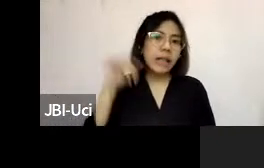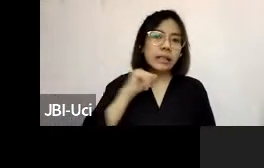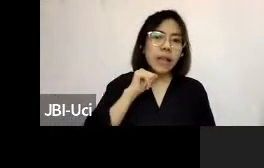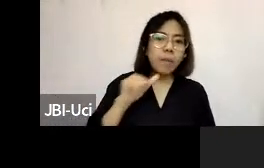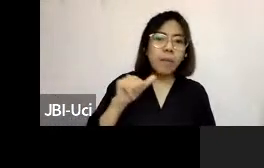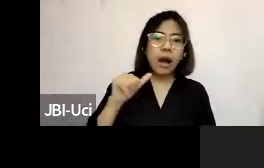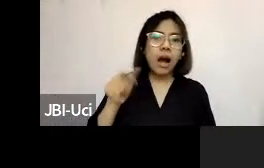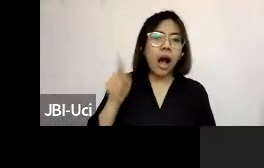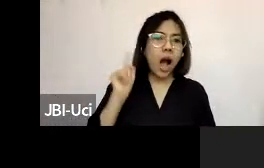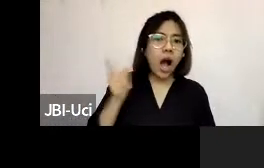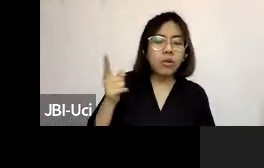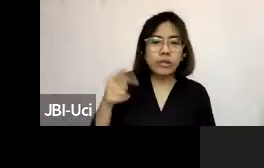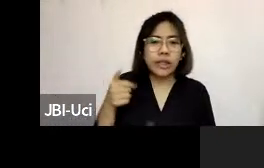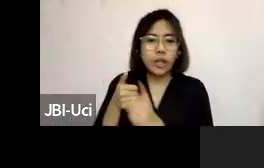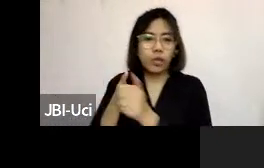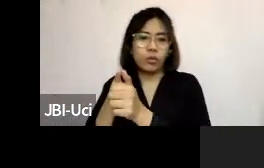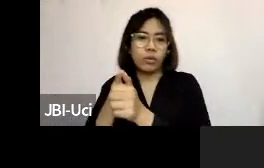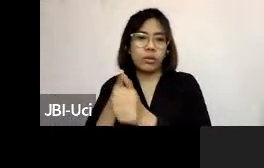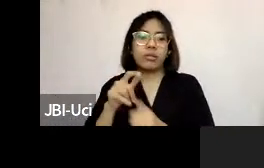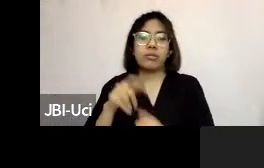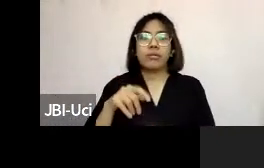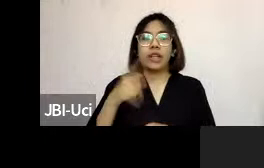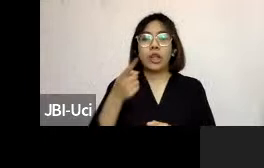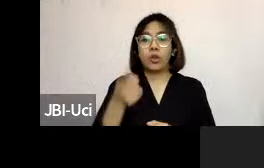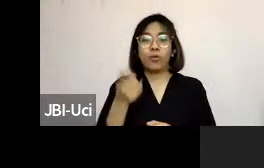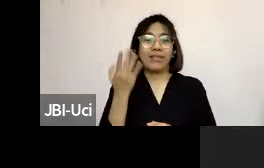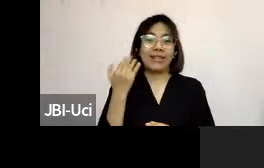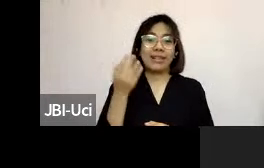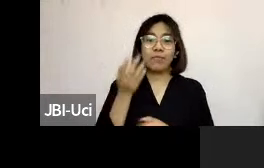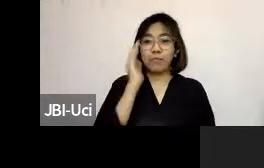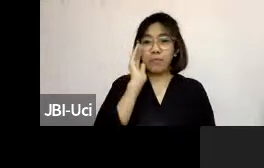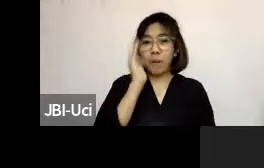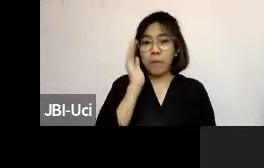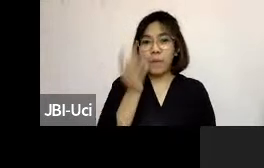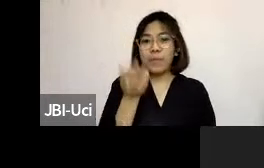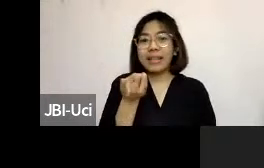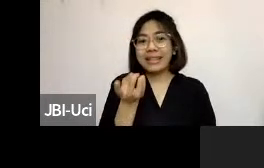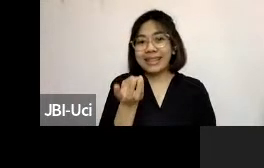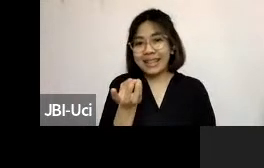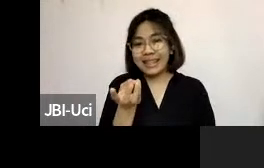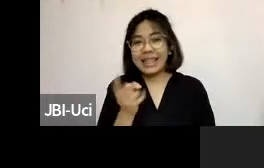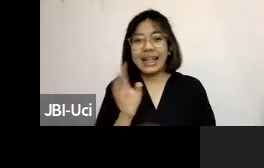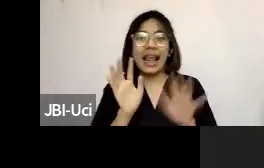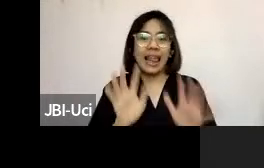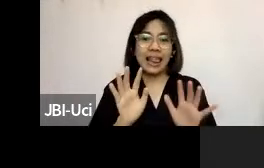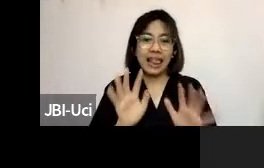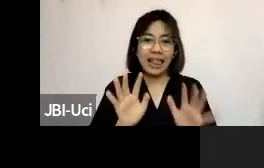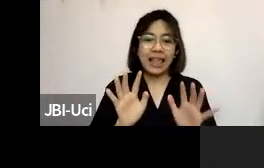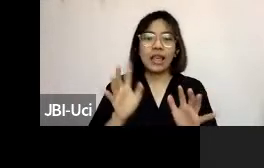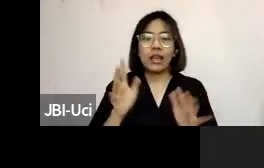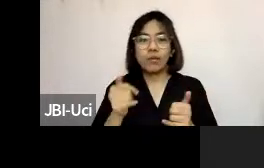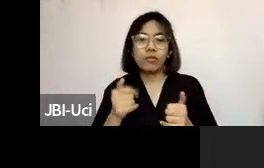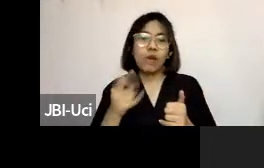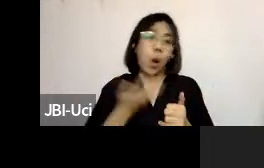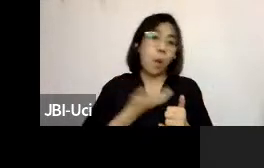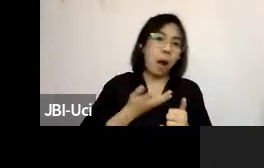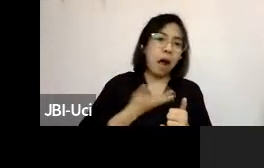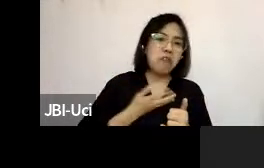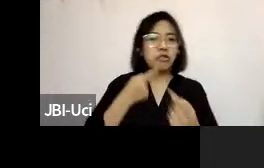kami terima kasih apa itu sedikit paparan dari kami ah nanti Alfamart